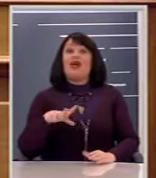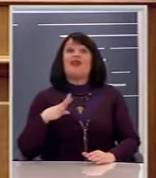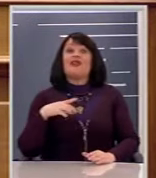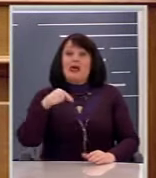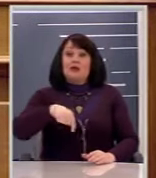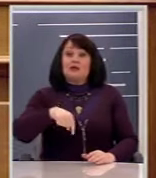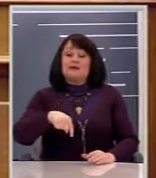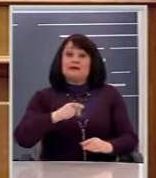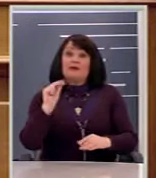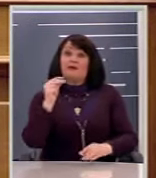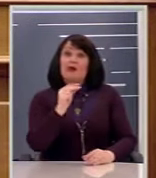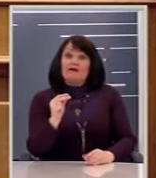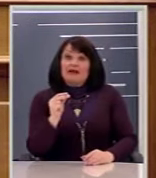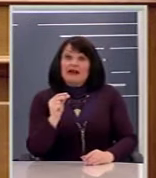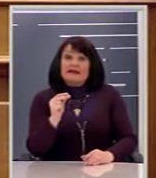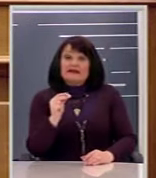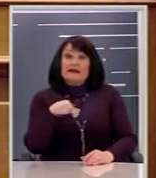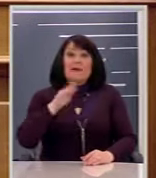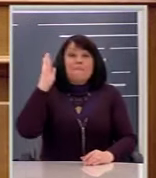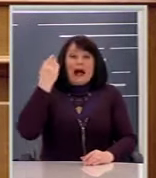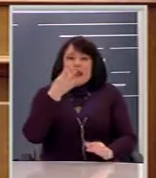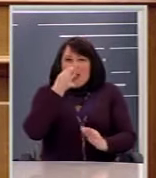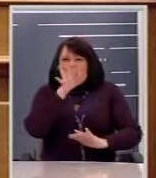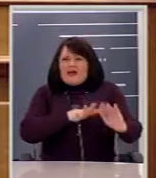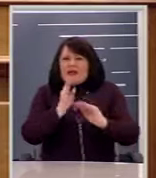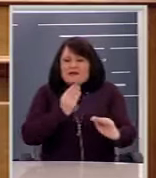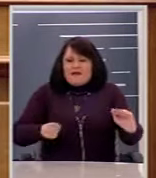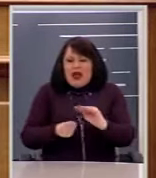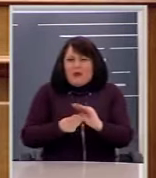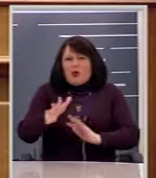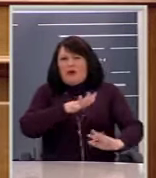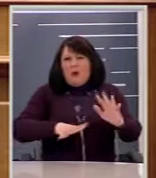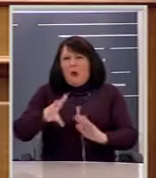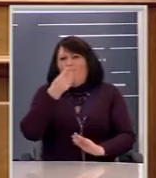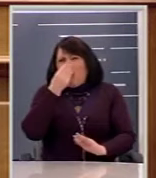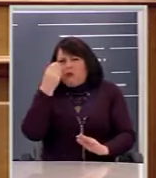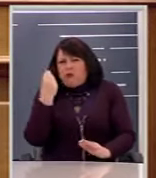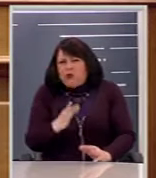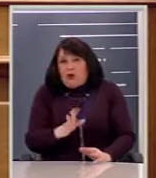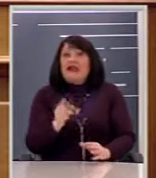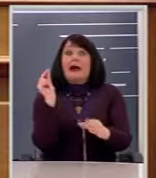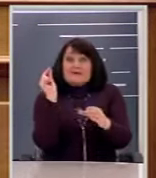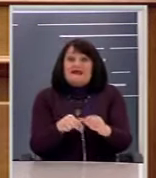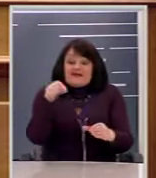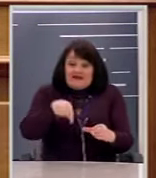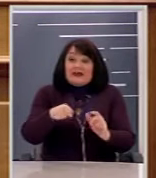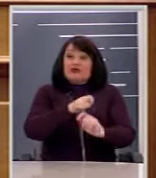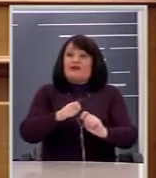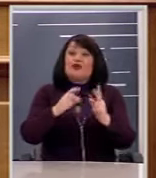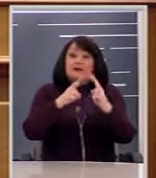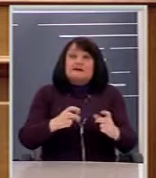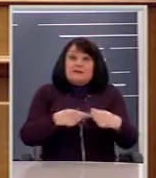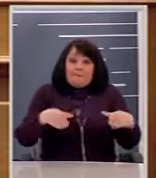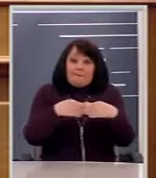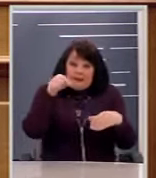συναδέλφους βουλευτές να έχουν σχέση με αυτό το παρελθόν της διαπλοκής, της διαφθοράς, της ρομιάς, να ψηφίσουν την Εξεταστική Επιτροπή.